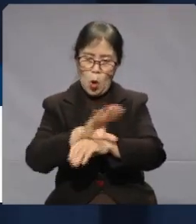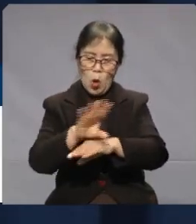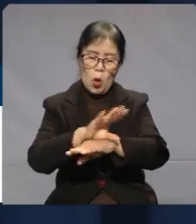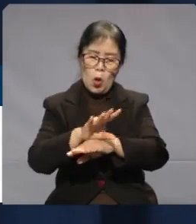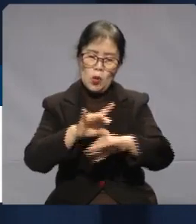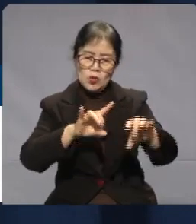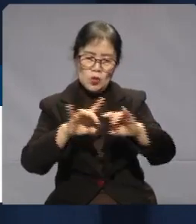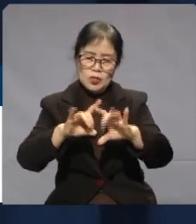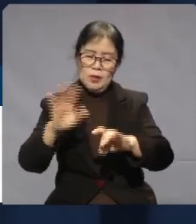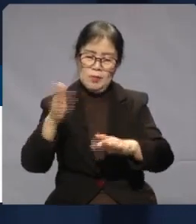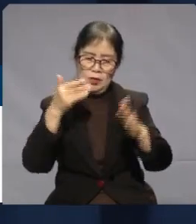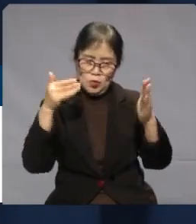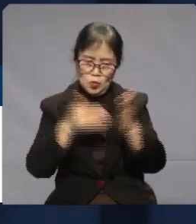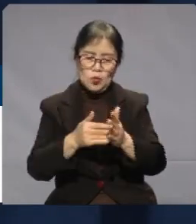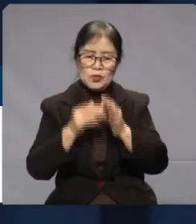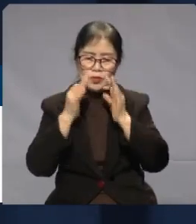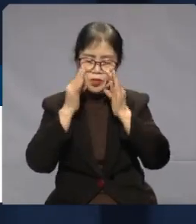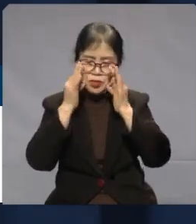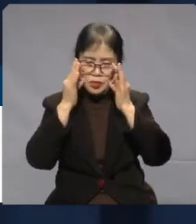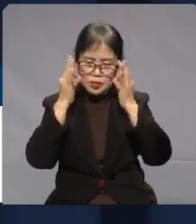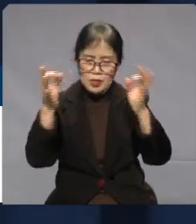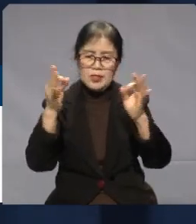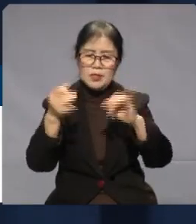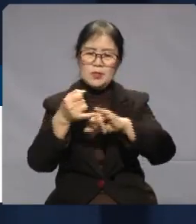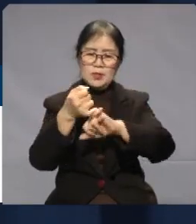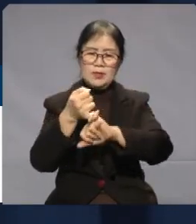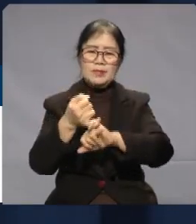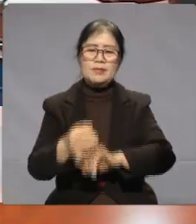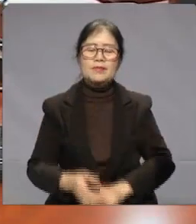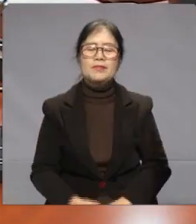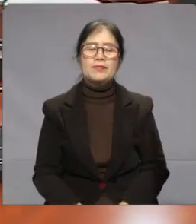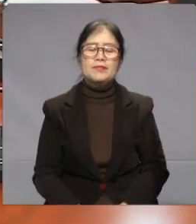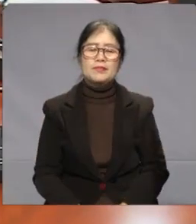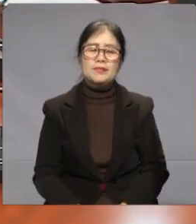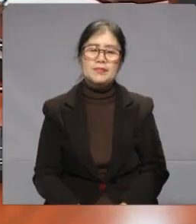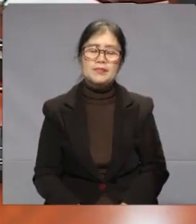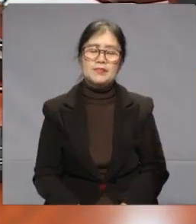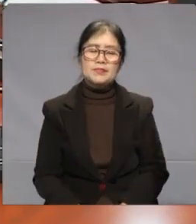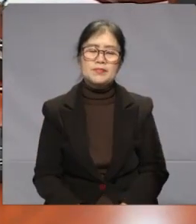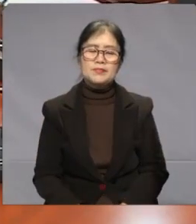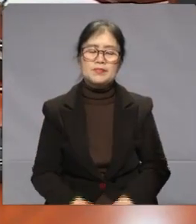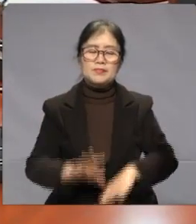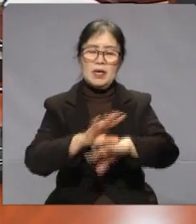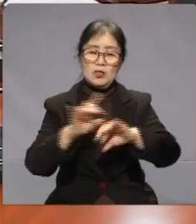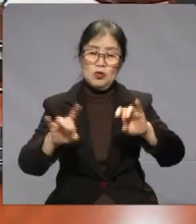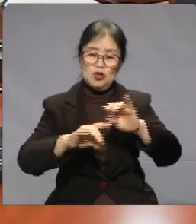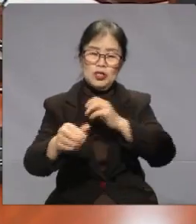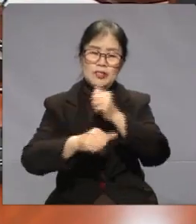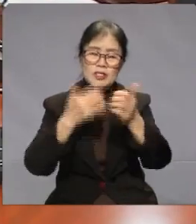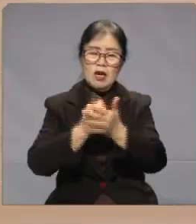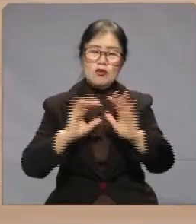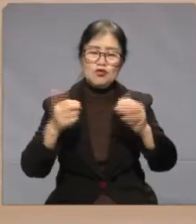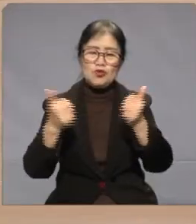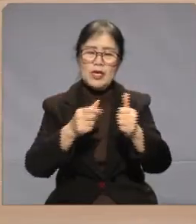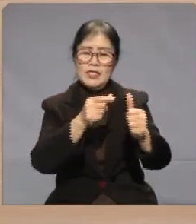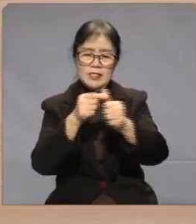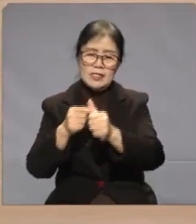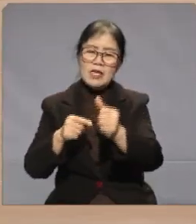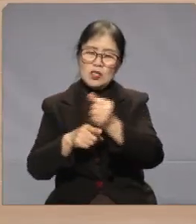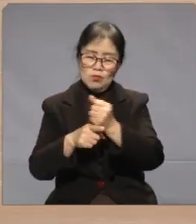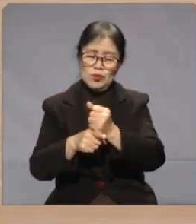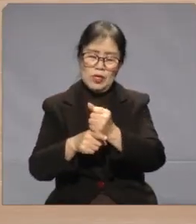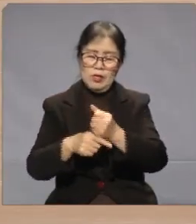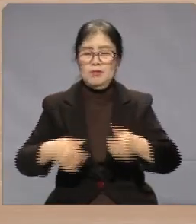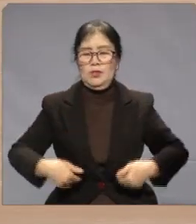되도록 최선을 다해서 노력하겠습니다 방통위원장은 국회 인사 청문회를 거쳐